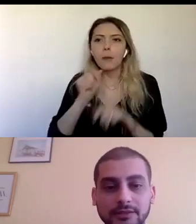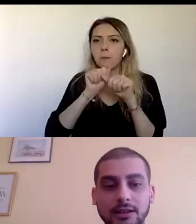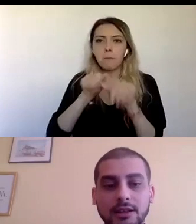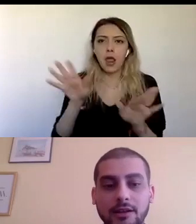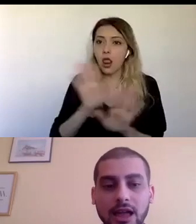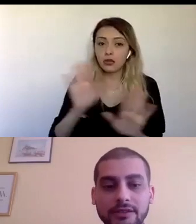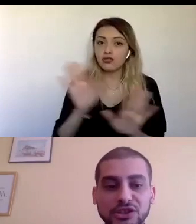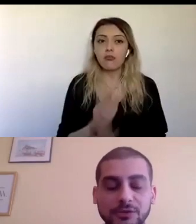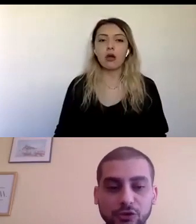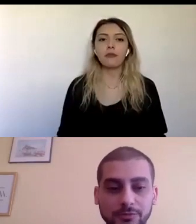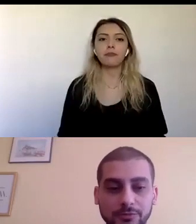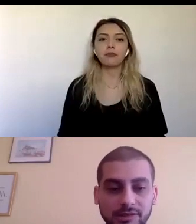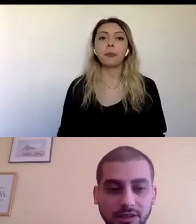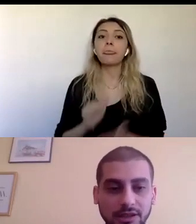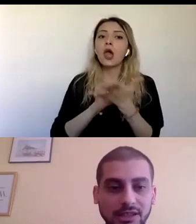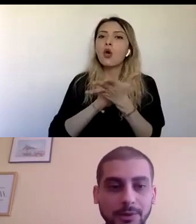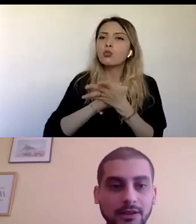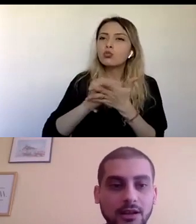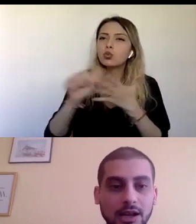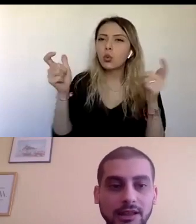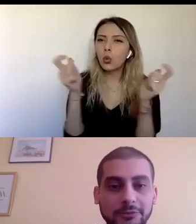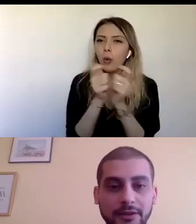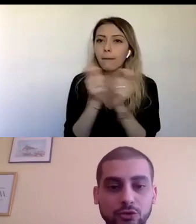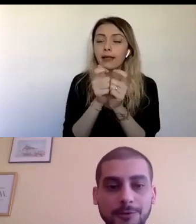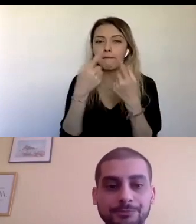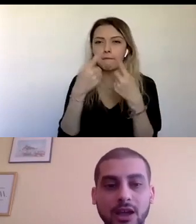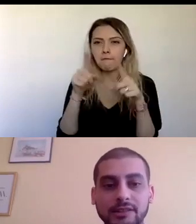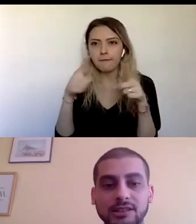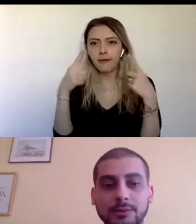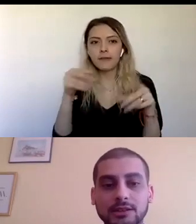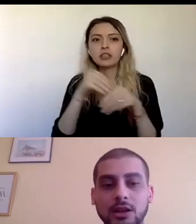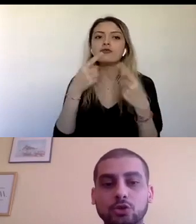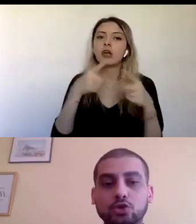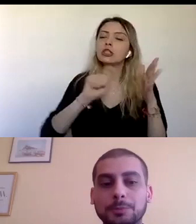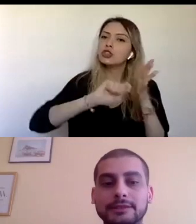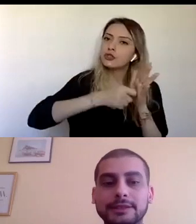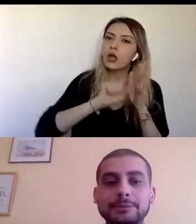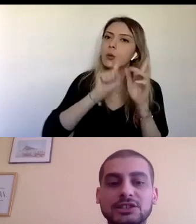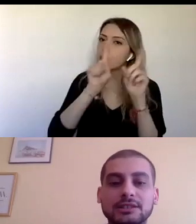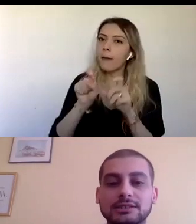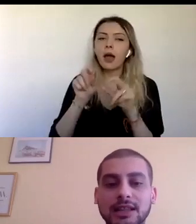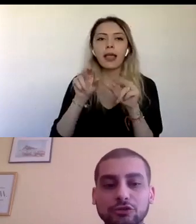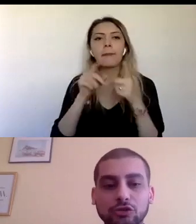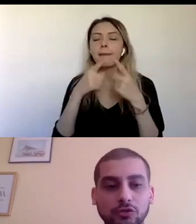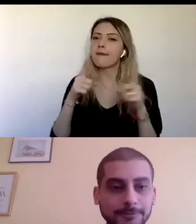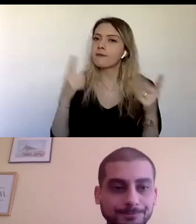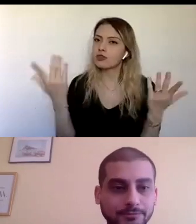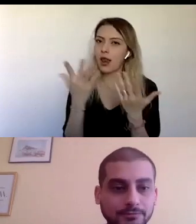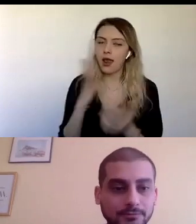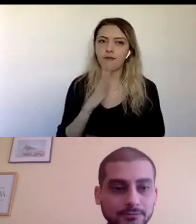toplantılarda ayrı bir şifre sorması gibi ayarlar mevcut. Aynı zamanda toplantıyı başlattıktan